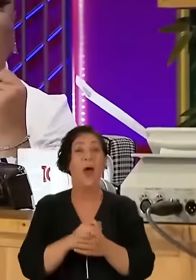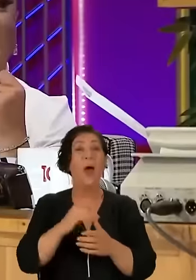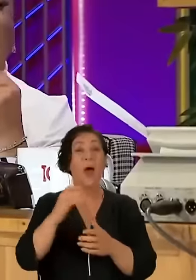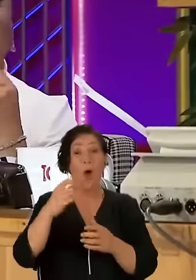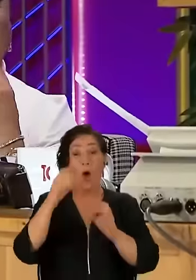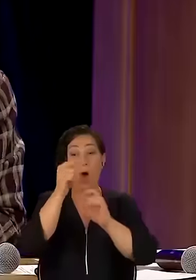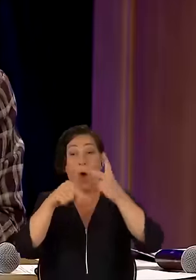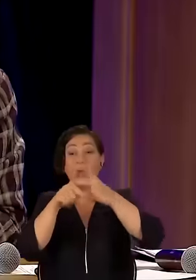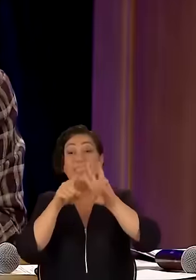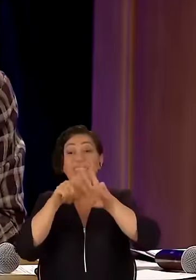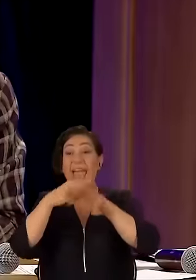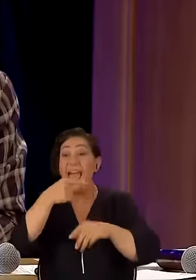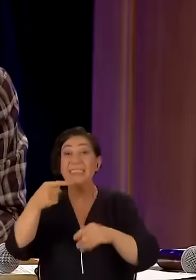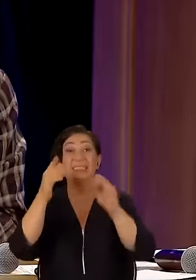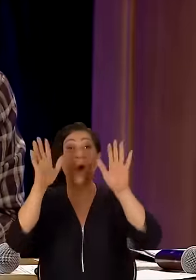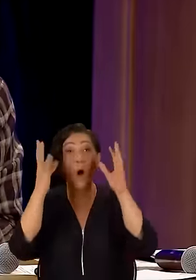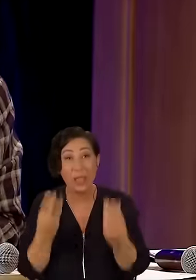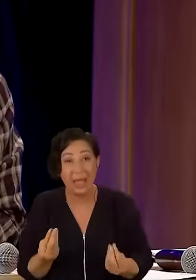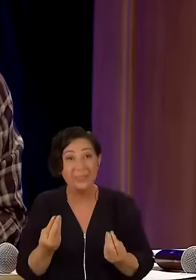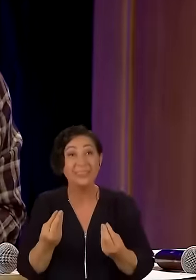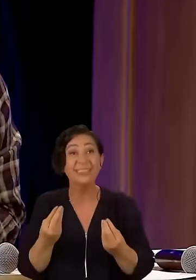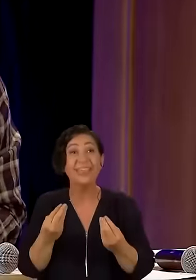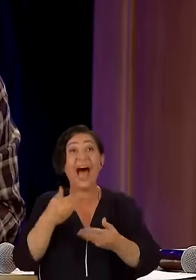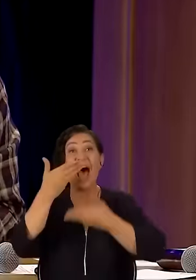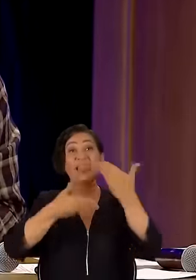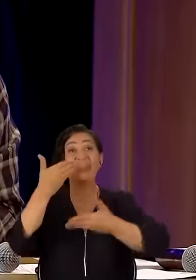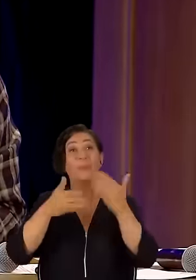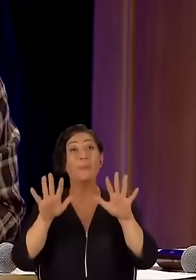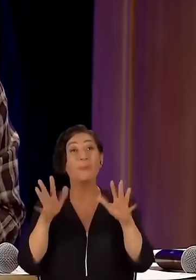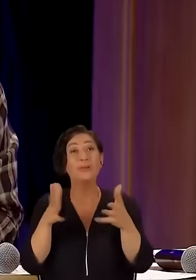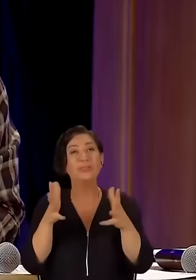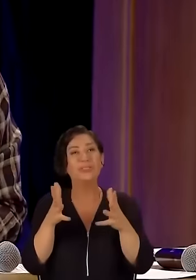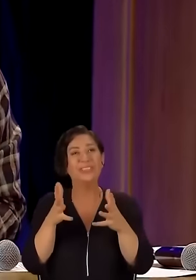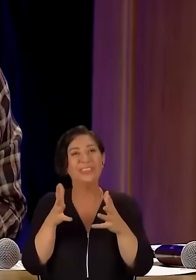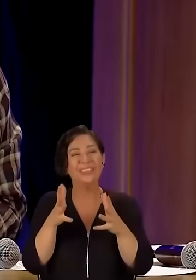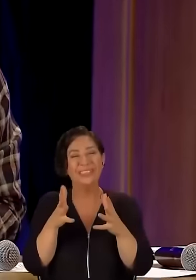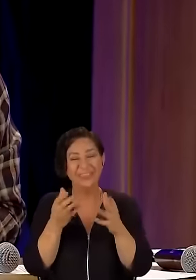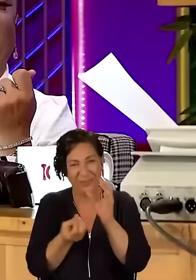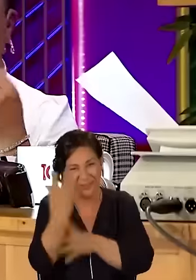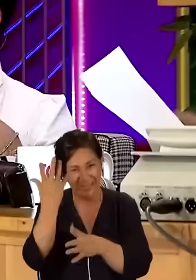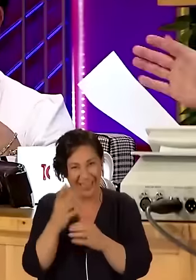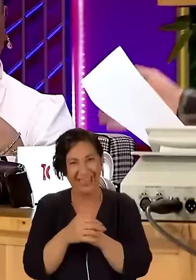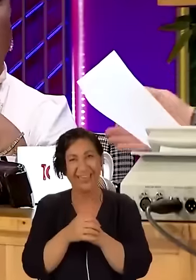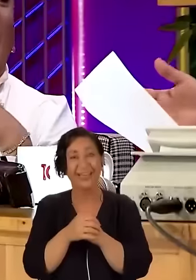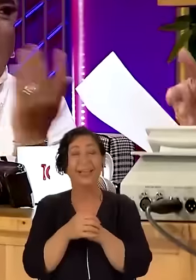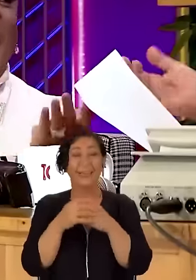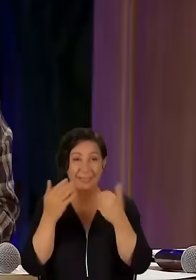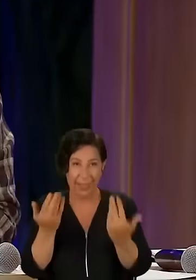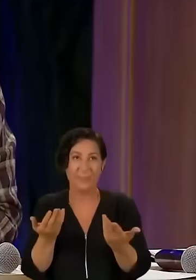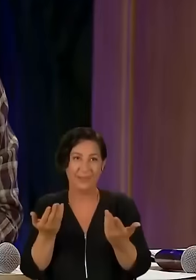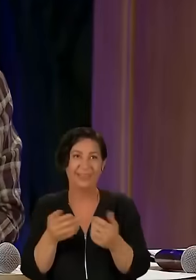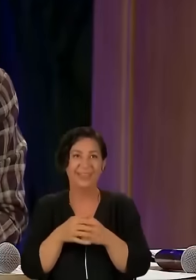özne eksikliğinden kaynaklanan anlatım bozukluğu meydana gelir. Tabii